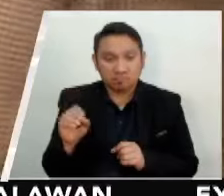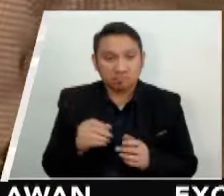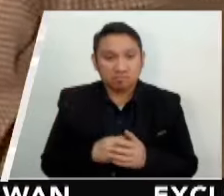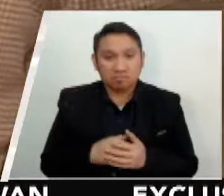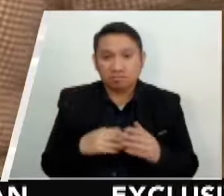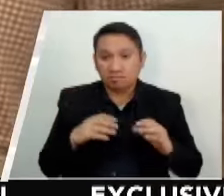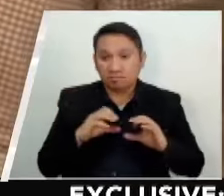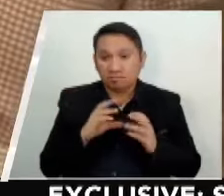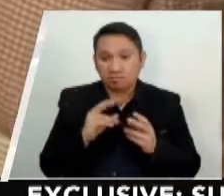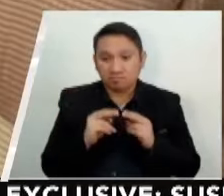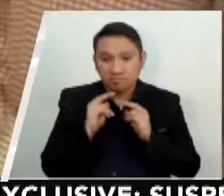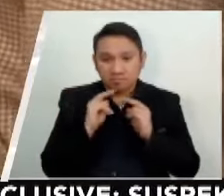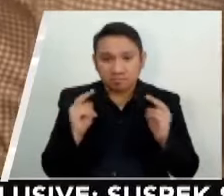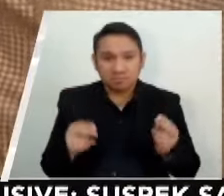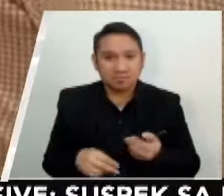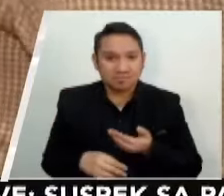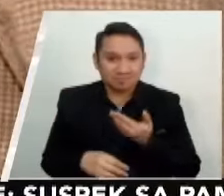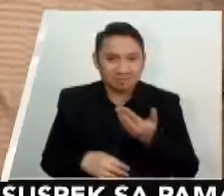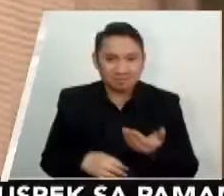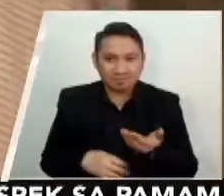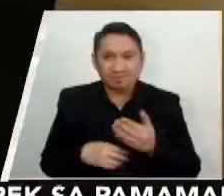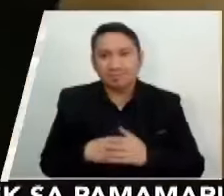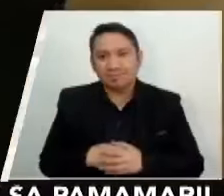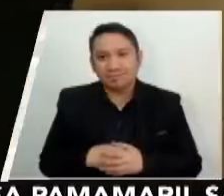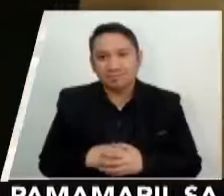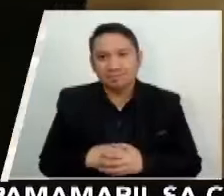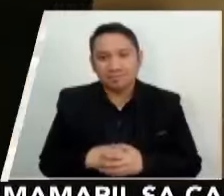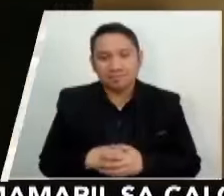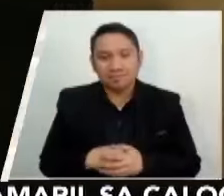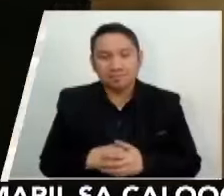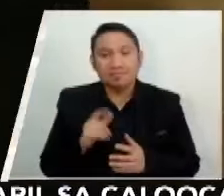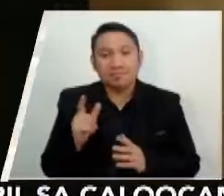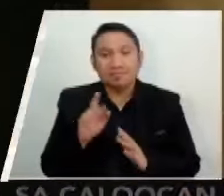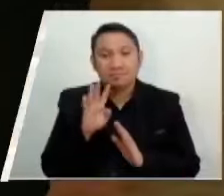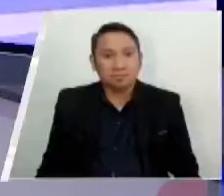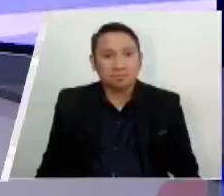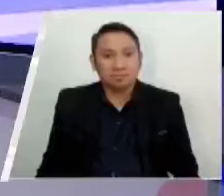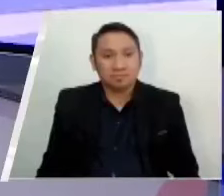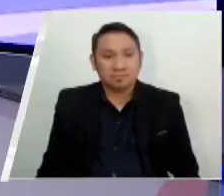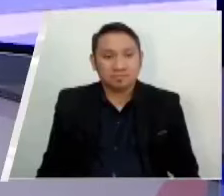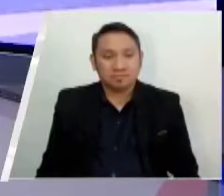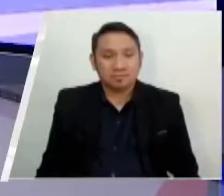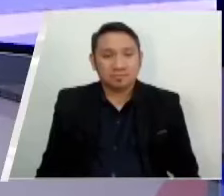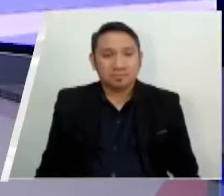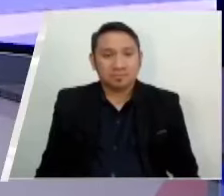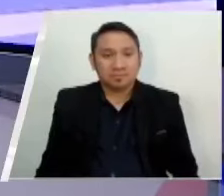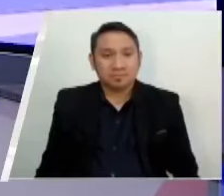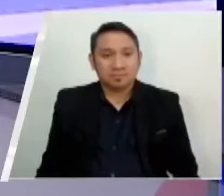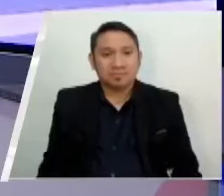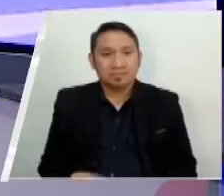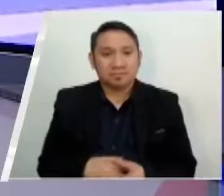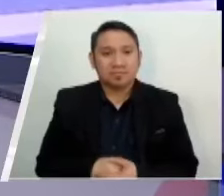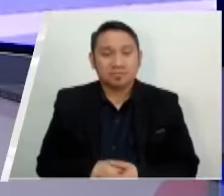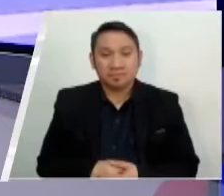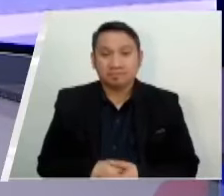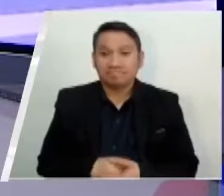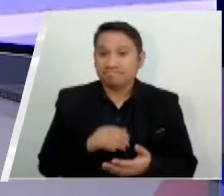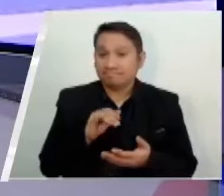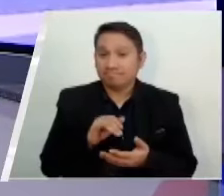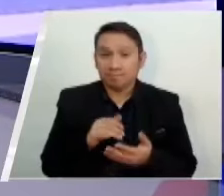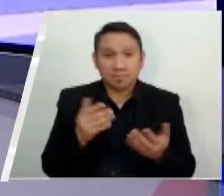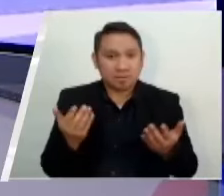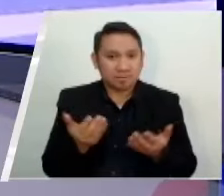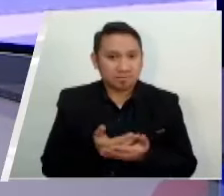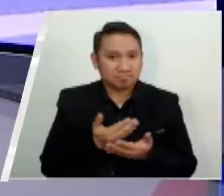Integrated News, Oscar Oida, nakatutok, 24 oras. It's another win